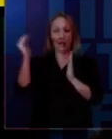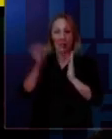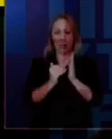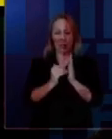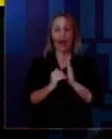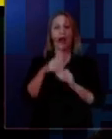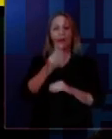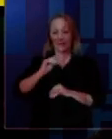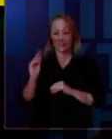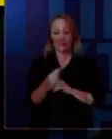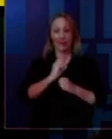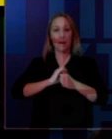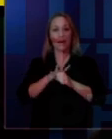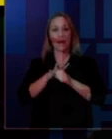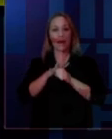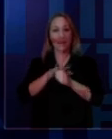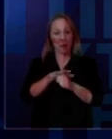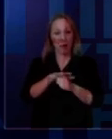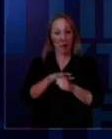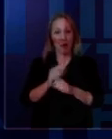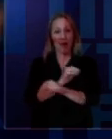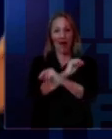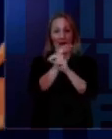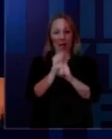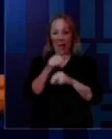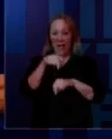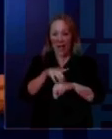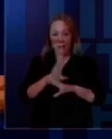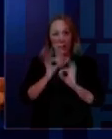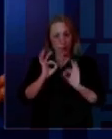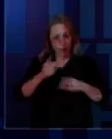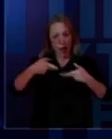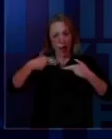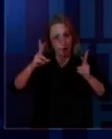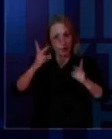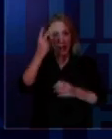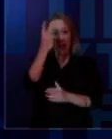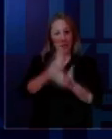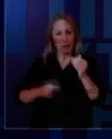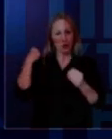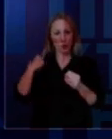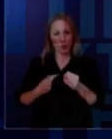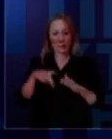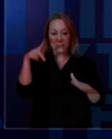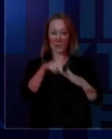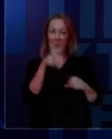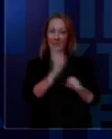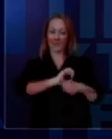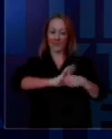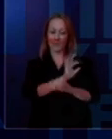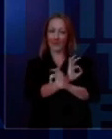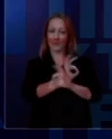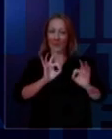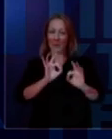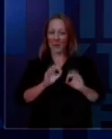πανδημία, παρά την δημοσιονομική ελευθερία και τα γεμάτα ταμεία,